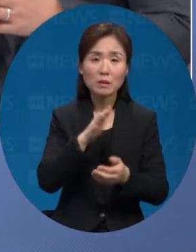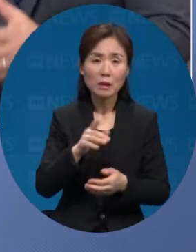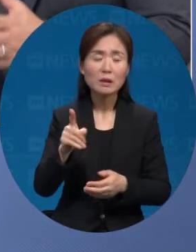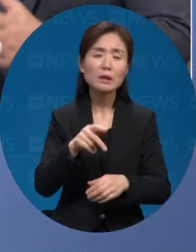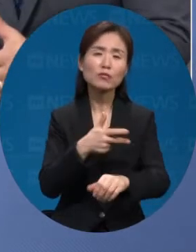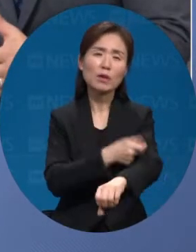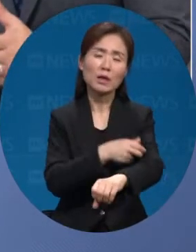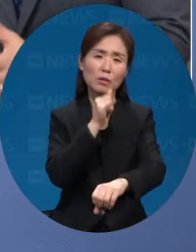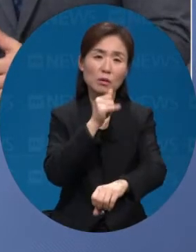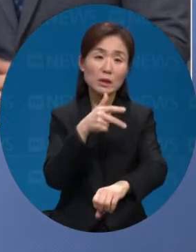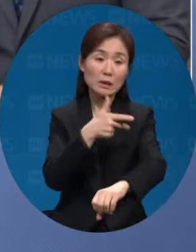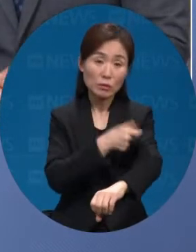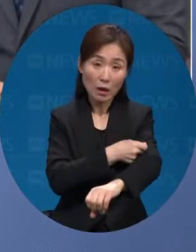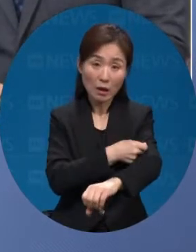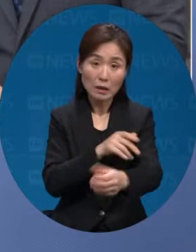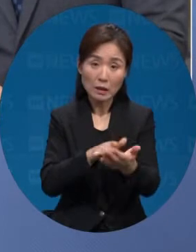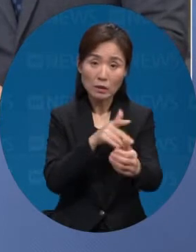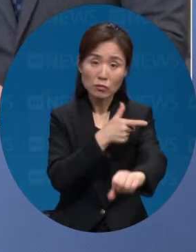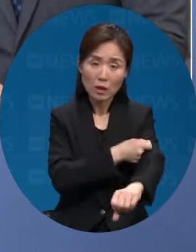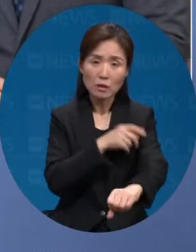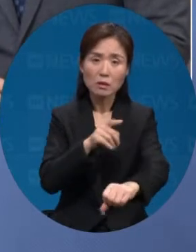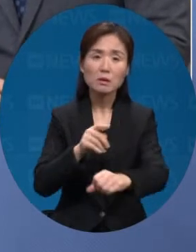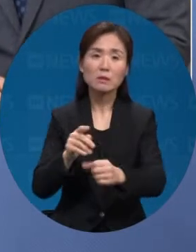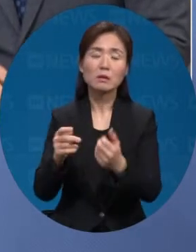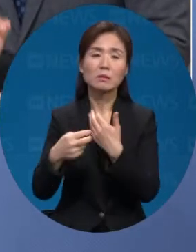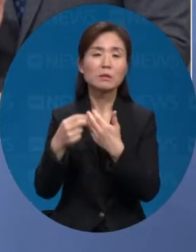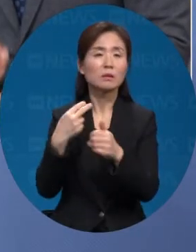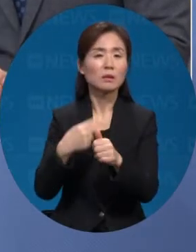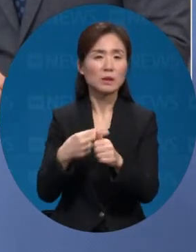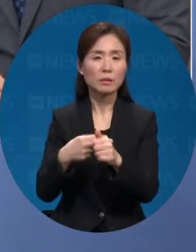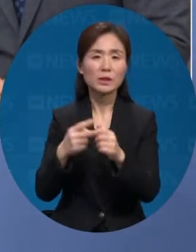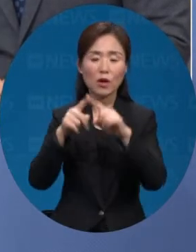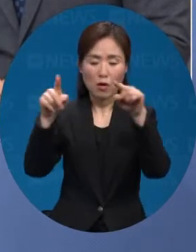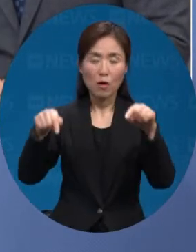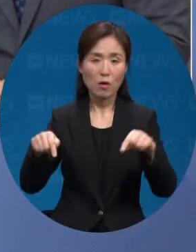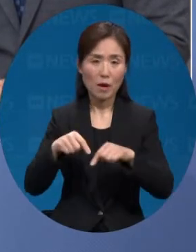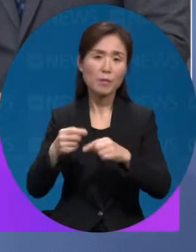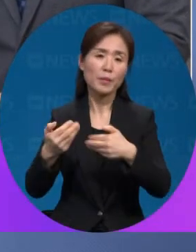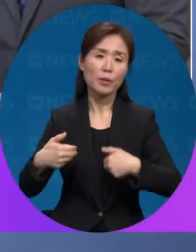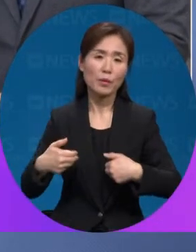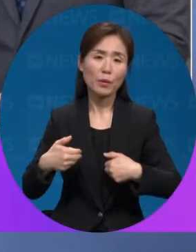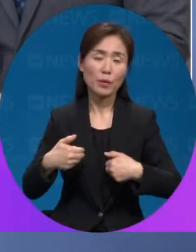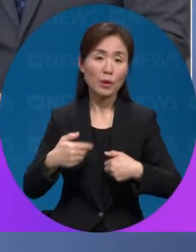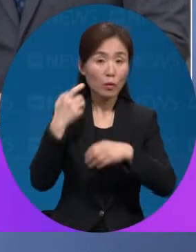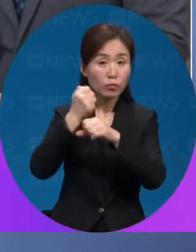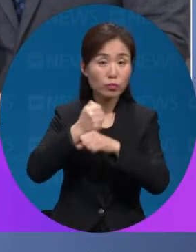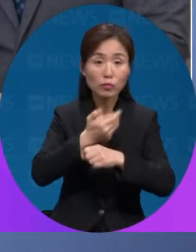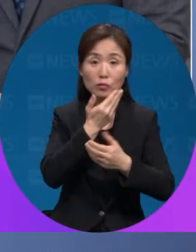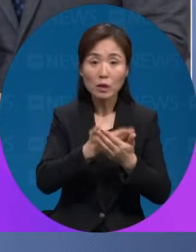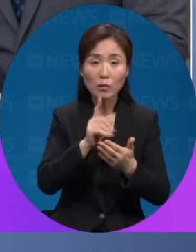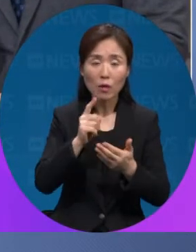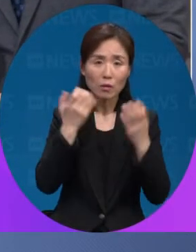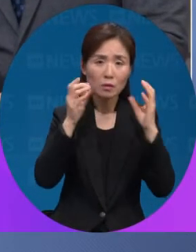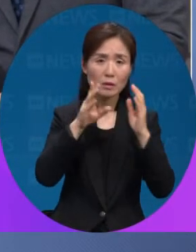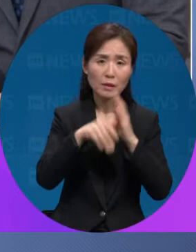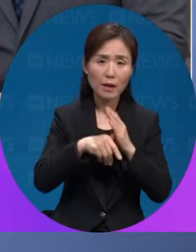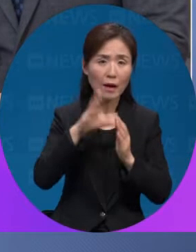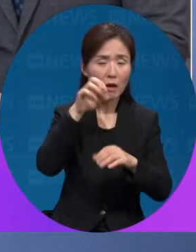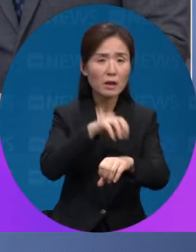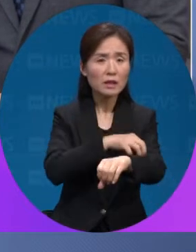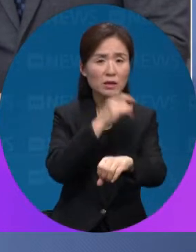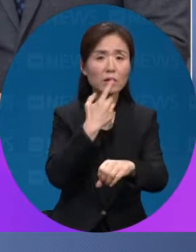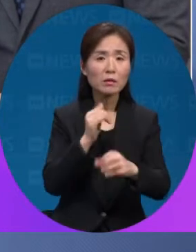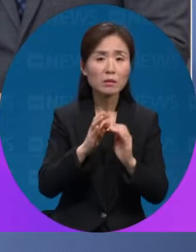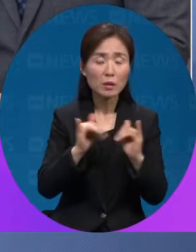의사 진단을 받아야 처방을 받을 수 있거든요 이번 연구에서 밝혀진 중요한 사실 가운데 하나가 어렸을때 id 가 있었던 환자들은